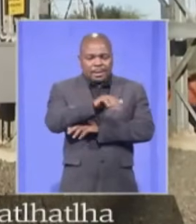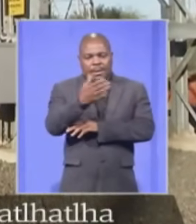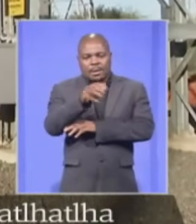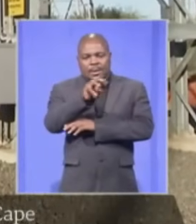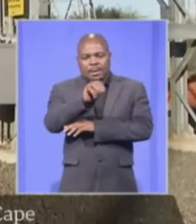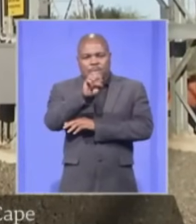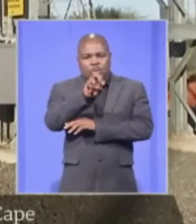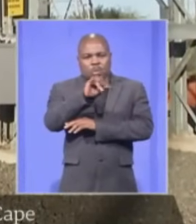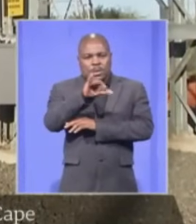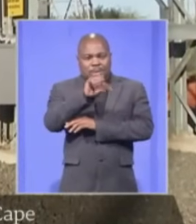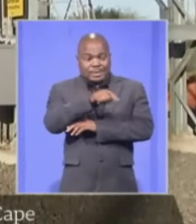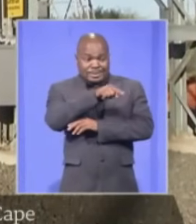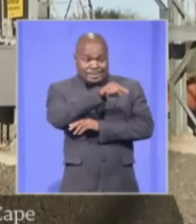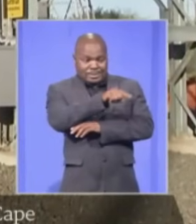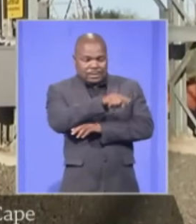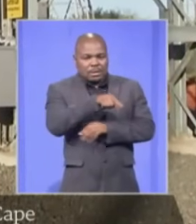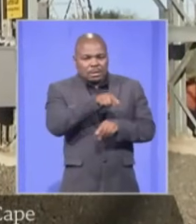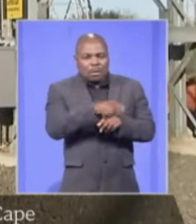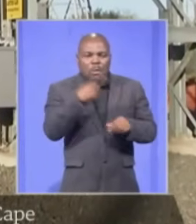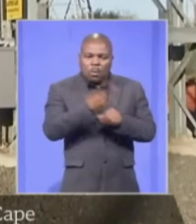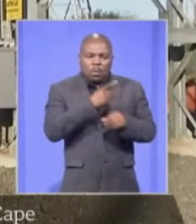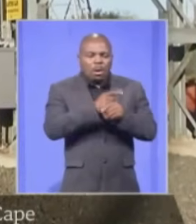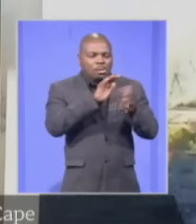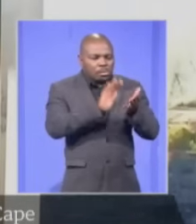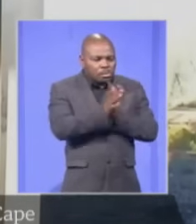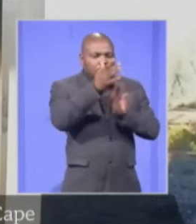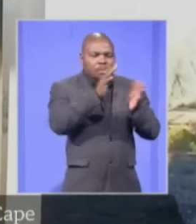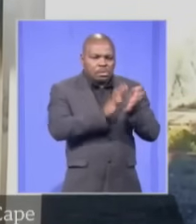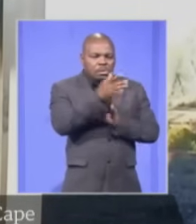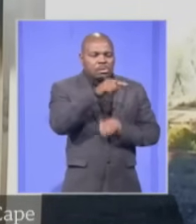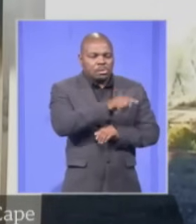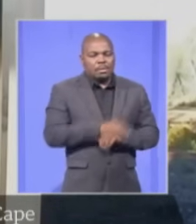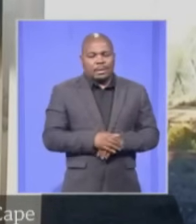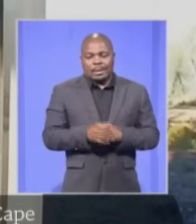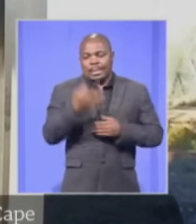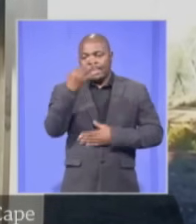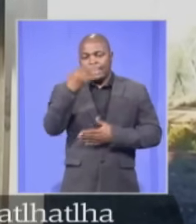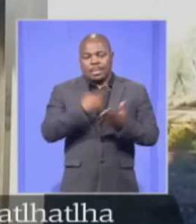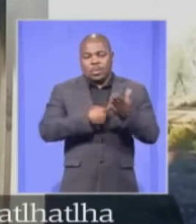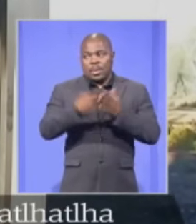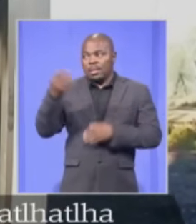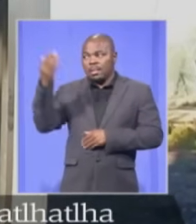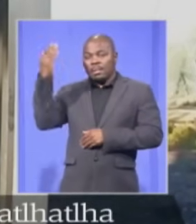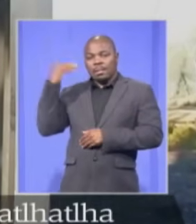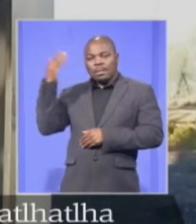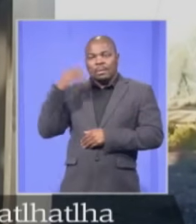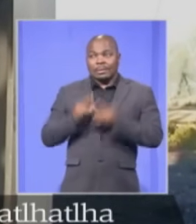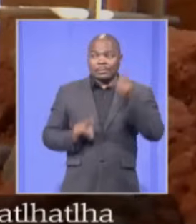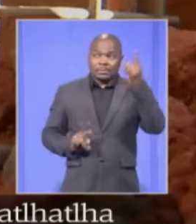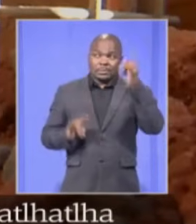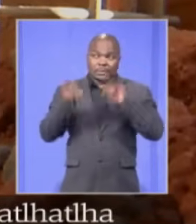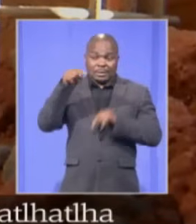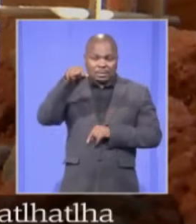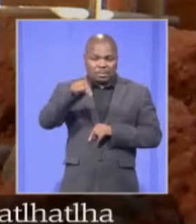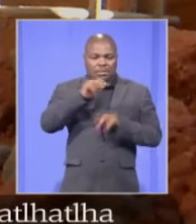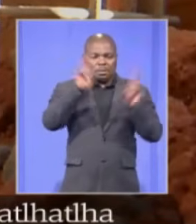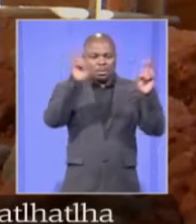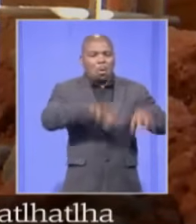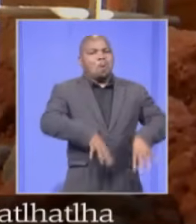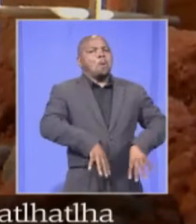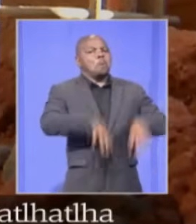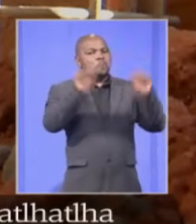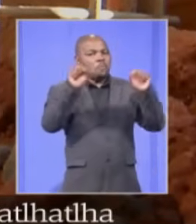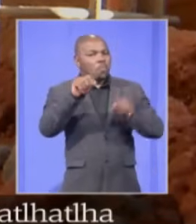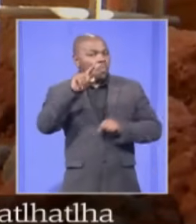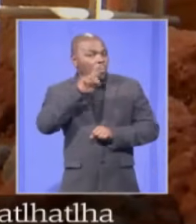mafaratlhatlha a masepala a sengwang kgapetsa-kgapetsa. Mo dibekeng di le 3 tse di fetileng, toropo e itemogetse kgaogo ya motlakase ka ntlha